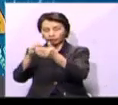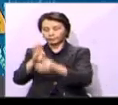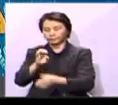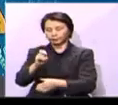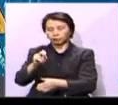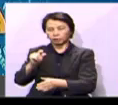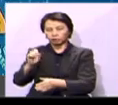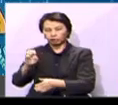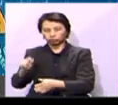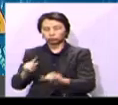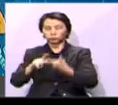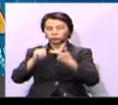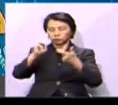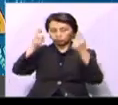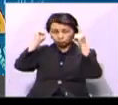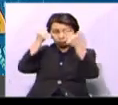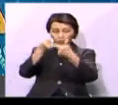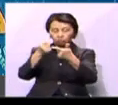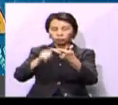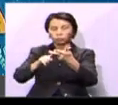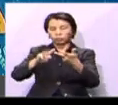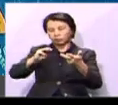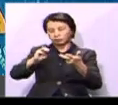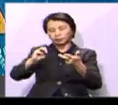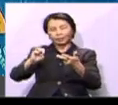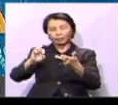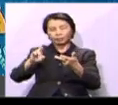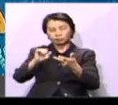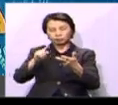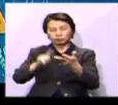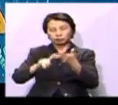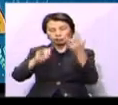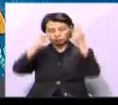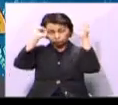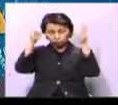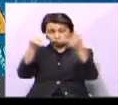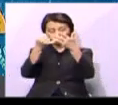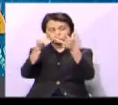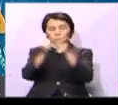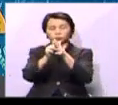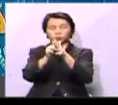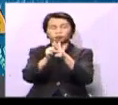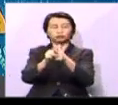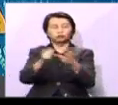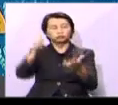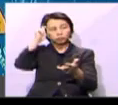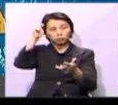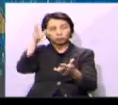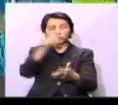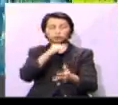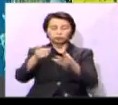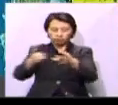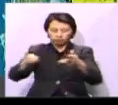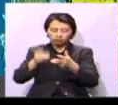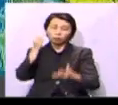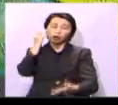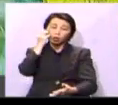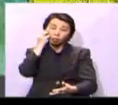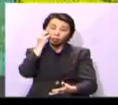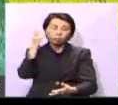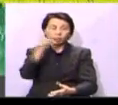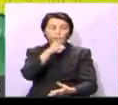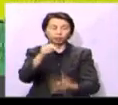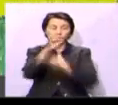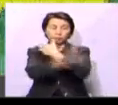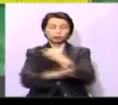Bentong, Temerloh, Maran, Ber dan juga Jerantut dan juga di Negeri Terengganu iaitu di daerah dan Kemaman dan tidak lupakan juga